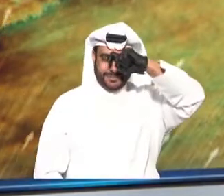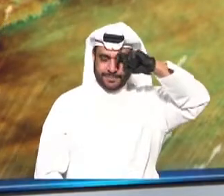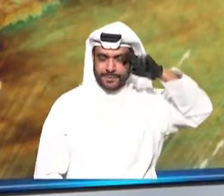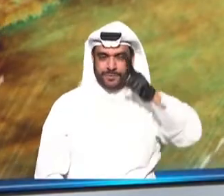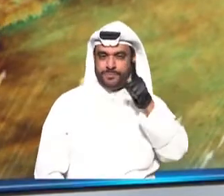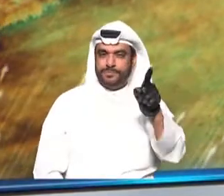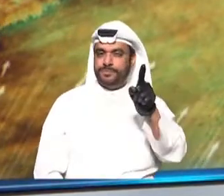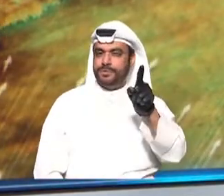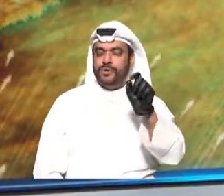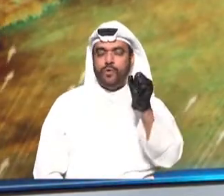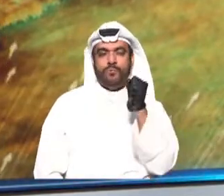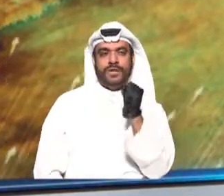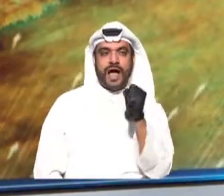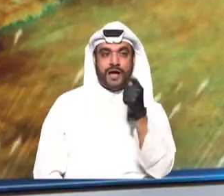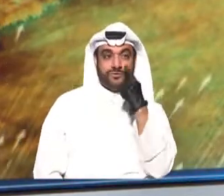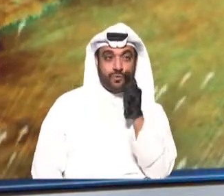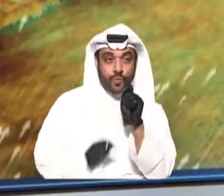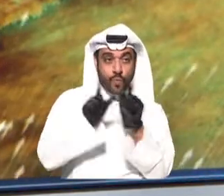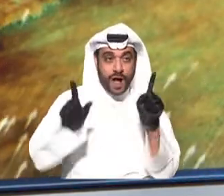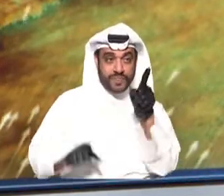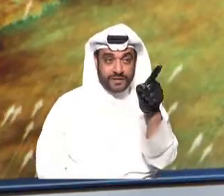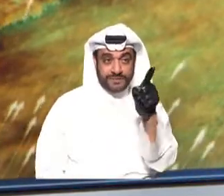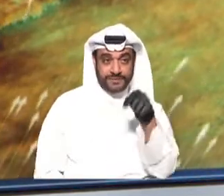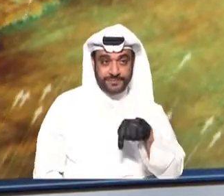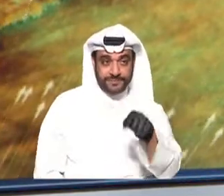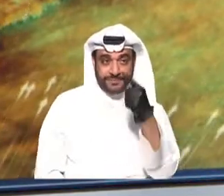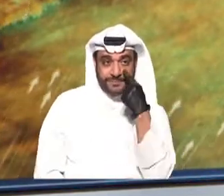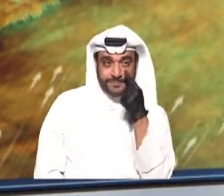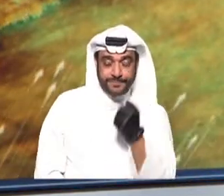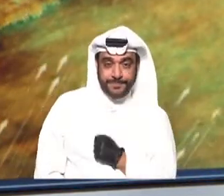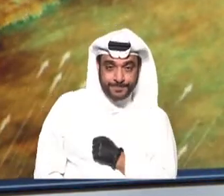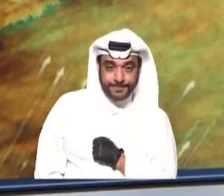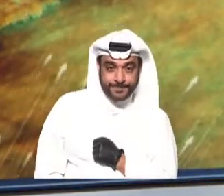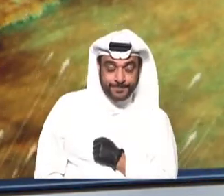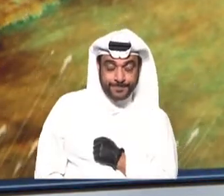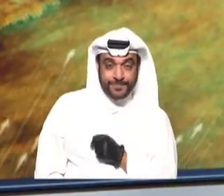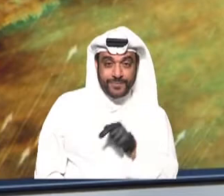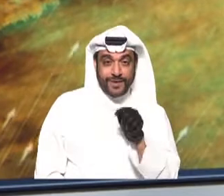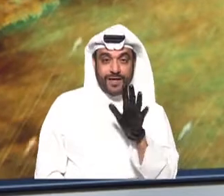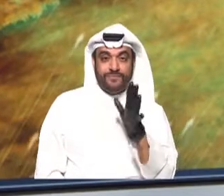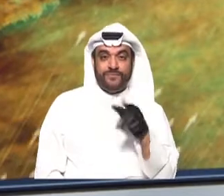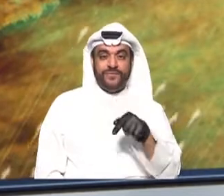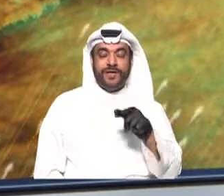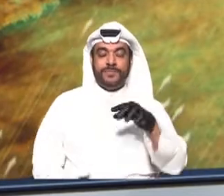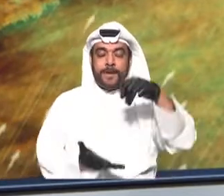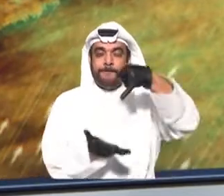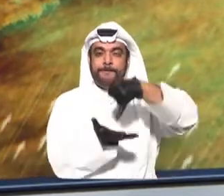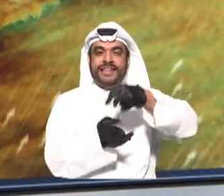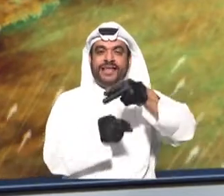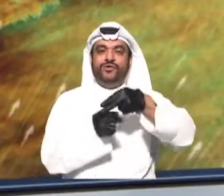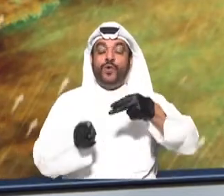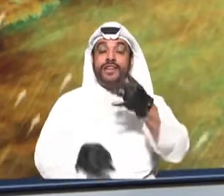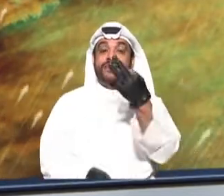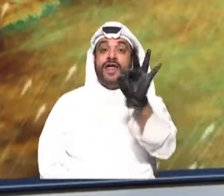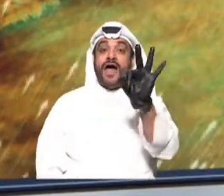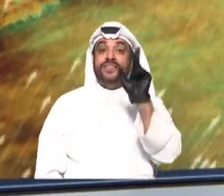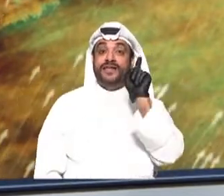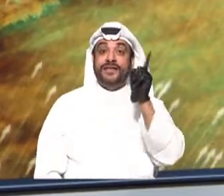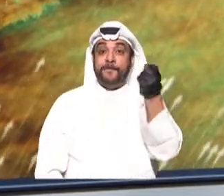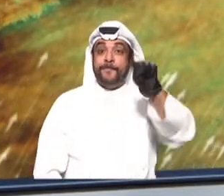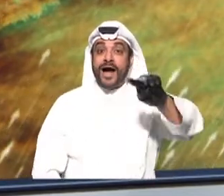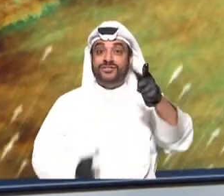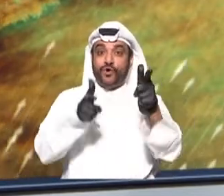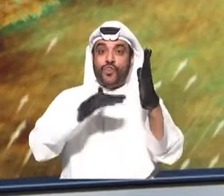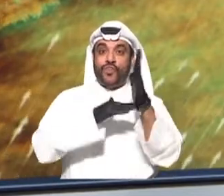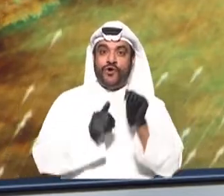تتراوح سرعتها ما بين 10 إلى 40 كيلومتر في الساعة. ودرجات الحرارة العظمى المتوقعة في مدينة الكويت 30 درجة مئوية. بالنسبة